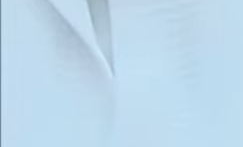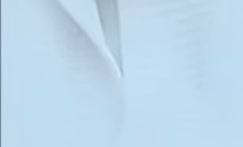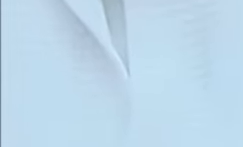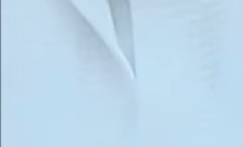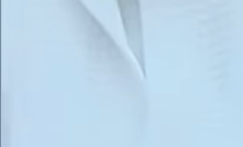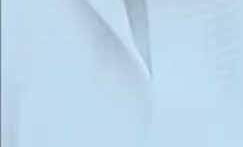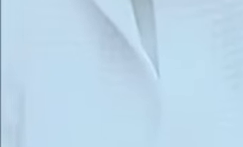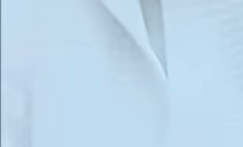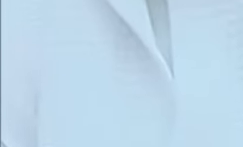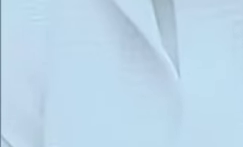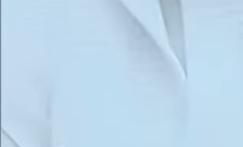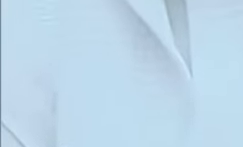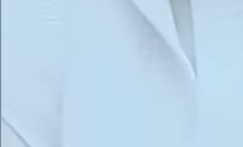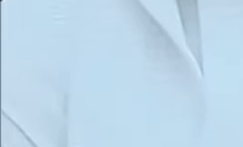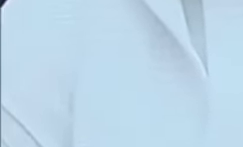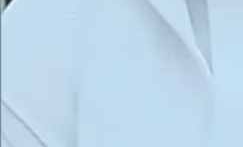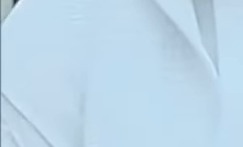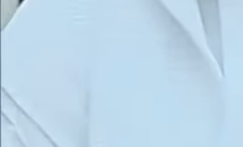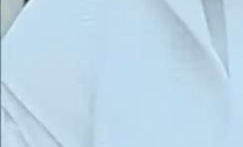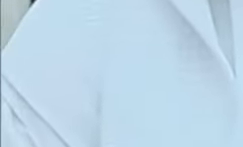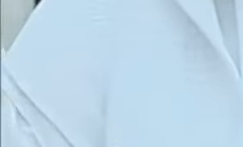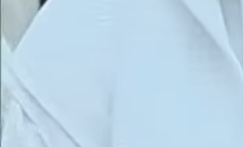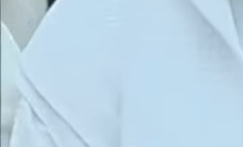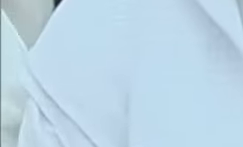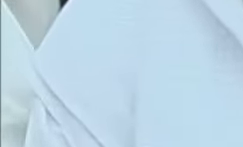الأقليمي والدولي،